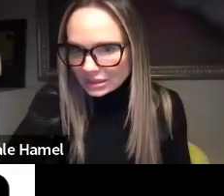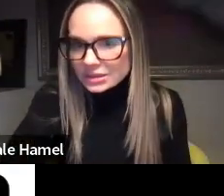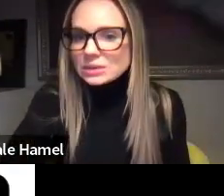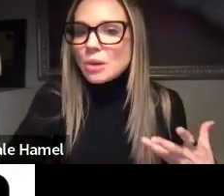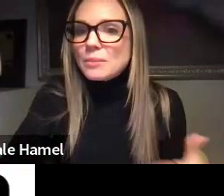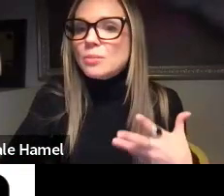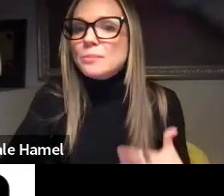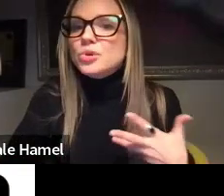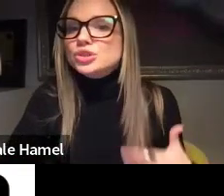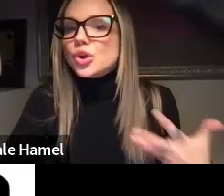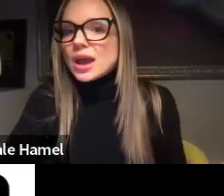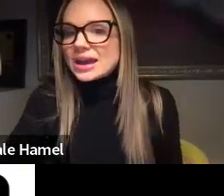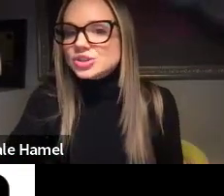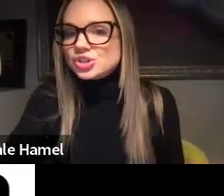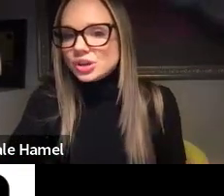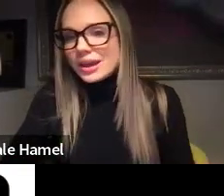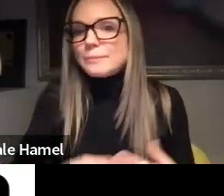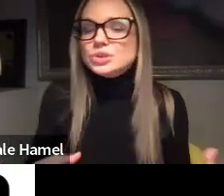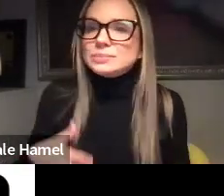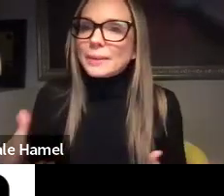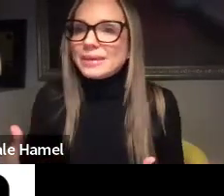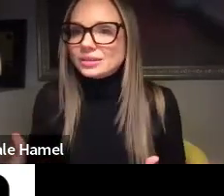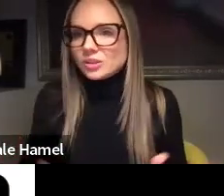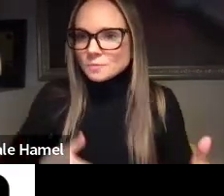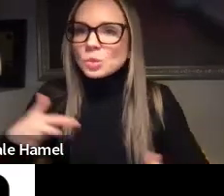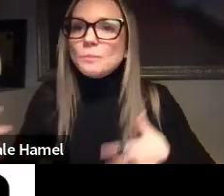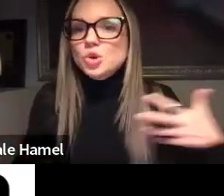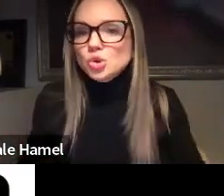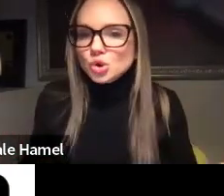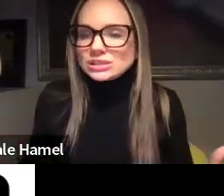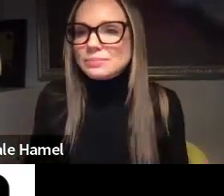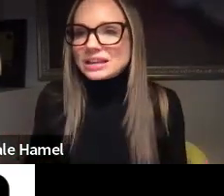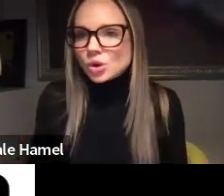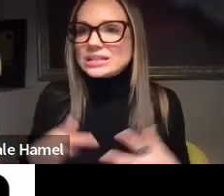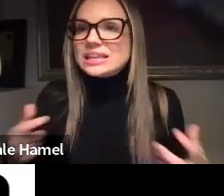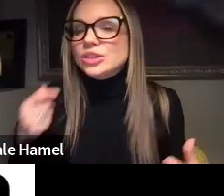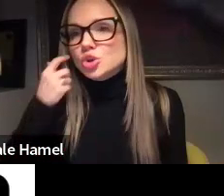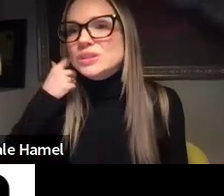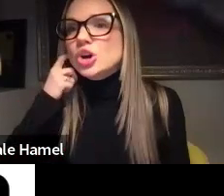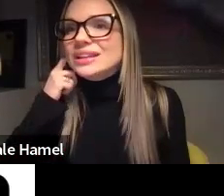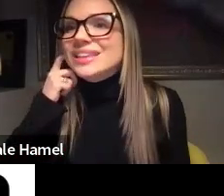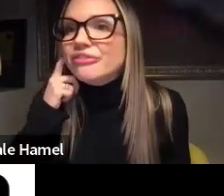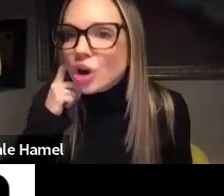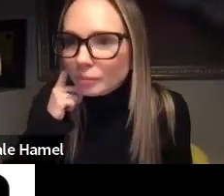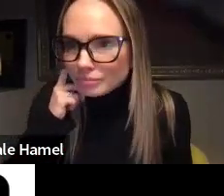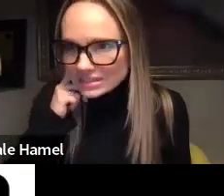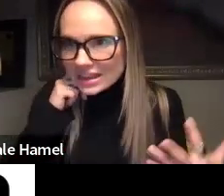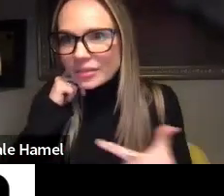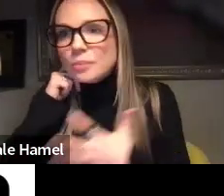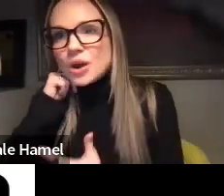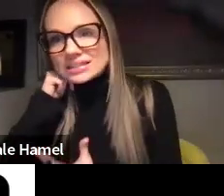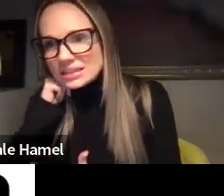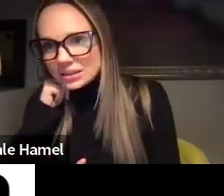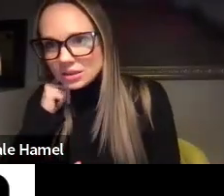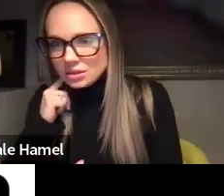en gris, c'est probablement plus un H. Elle peut se permettre plus lousse parce qu'on essaye de lui donner des formes parce